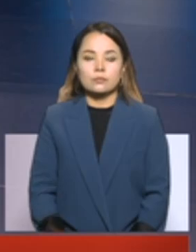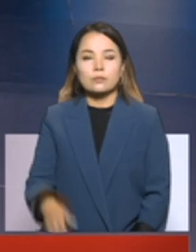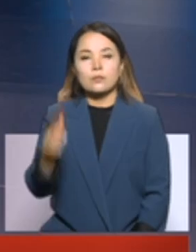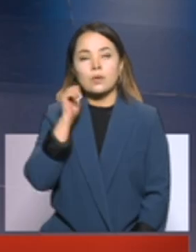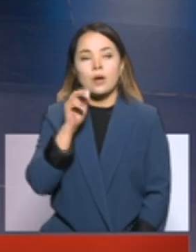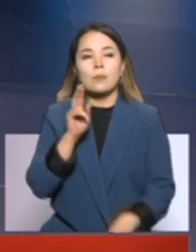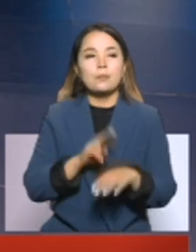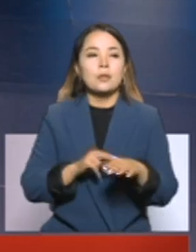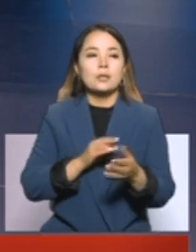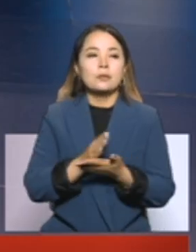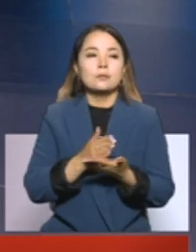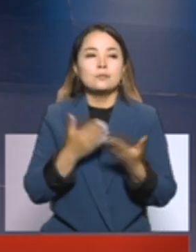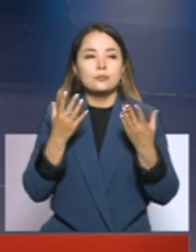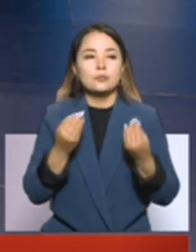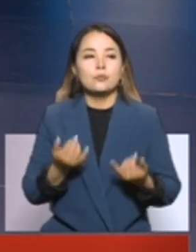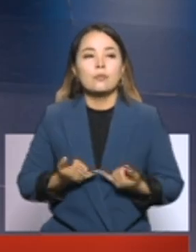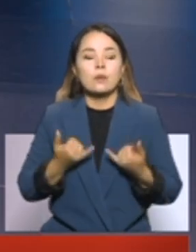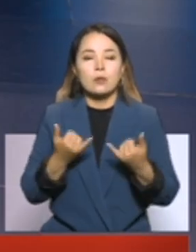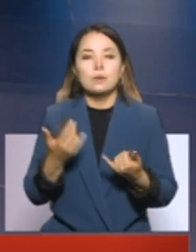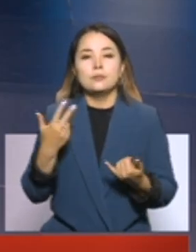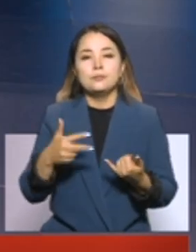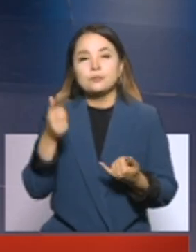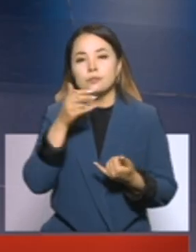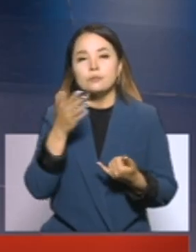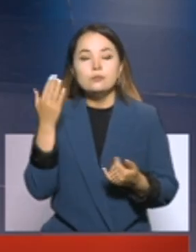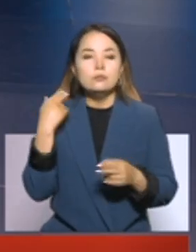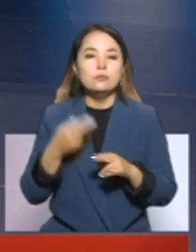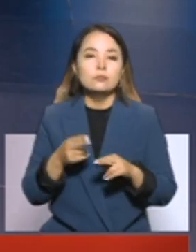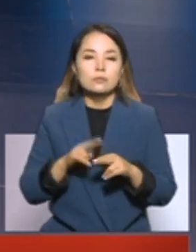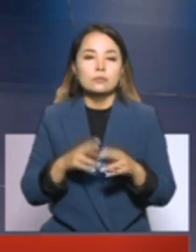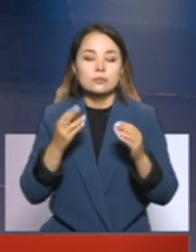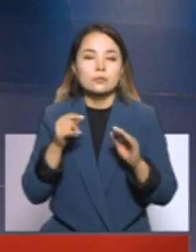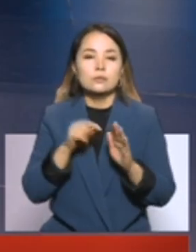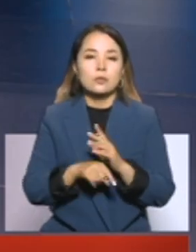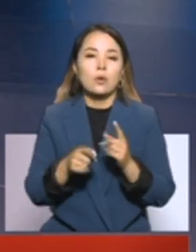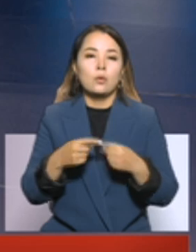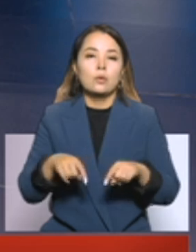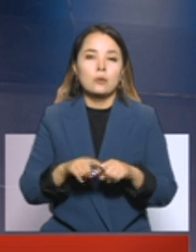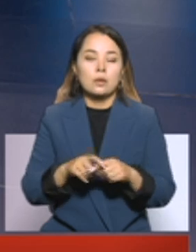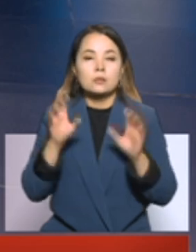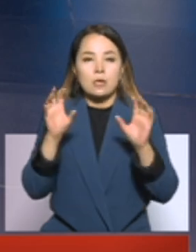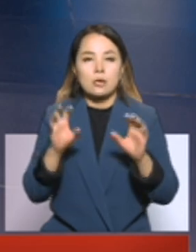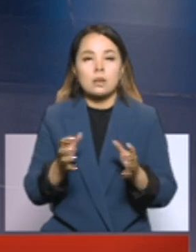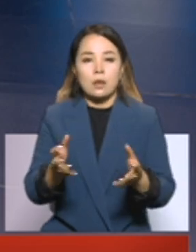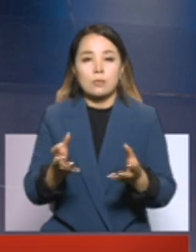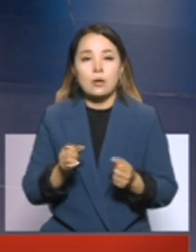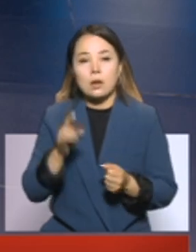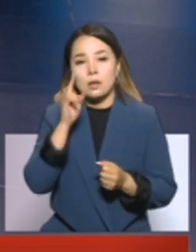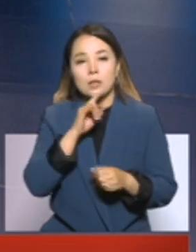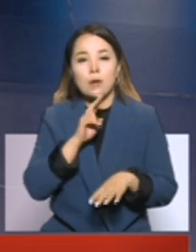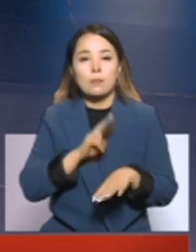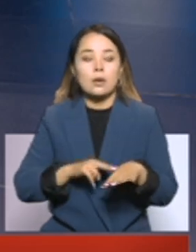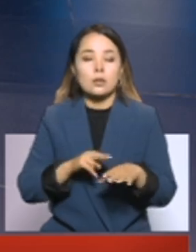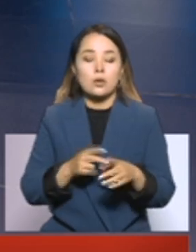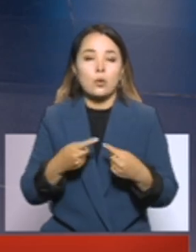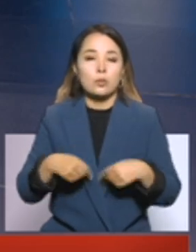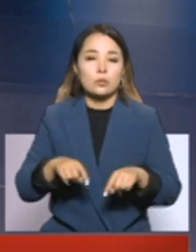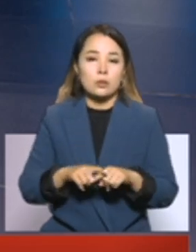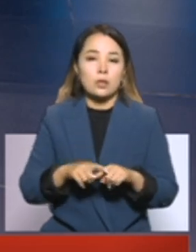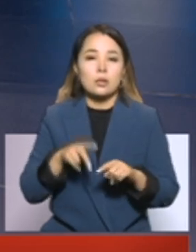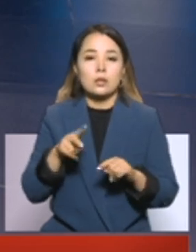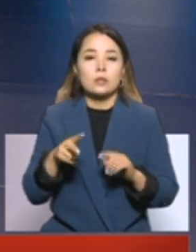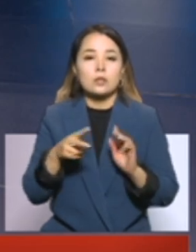Ертең полиция қызметкерлері күні 30 жыл бұрын дәл осы күні ішкі істер органдары туралы заң қабылданып, Қазақстан полициясы құрылды.